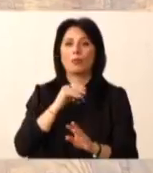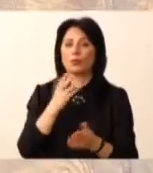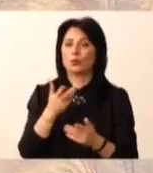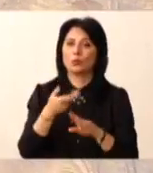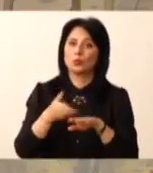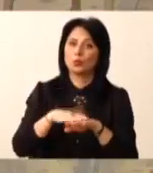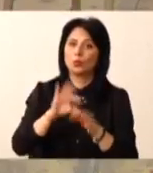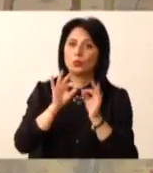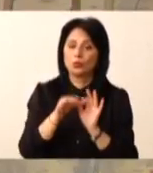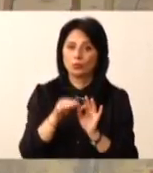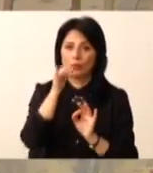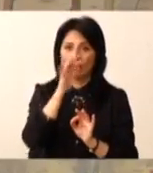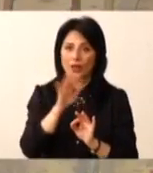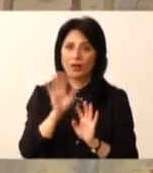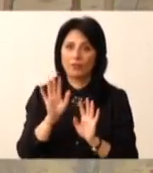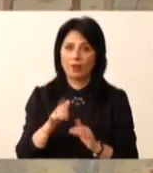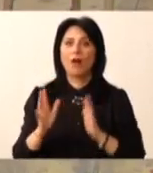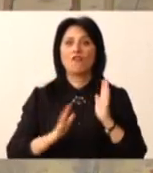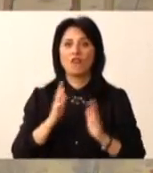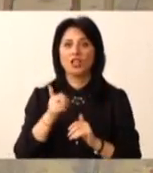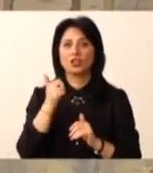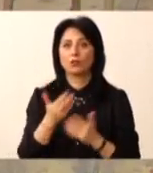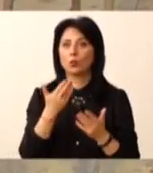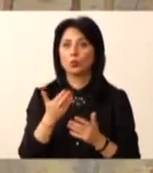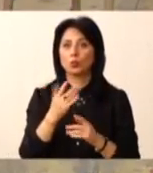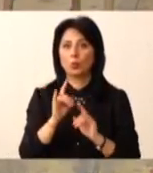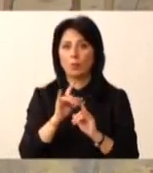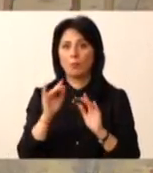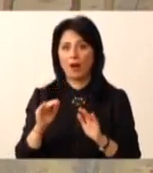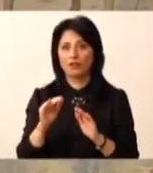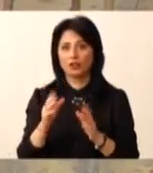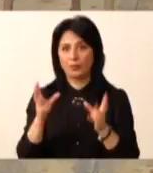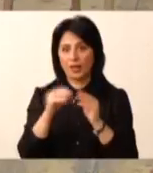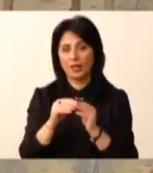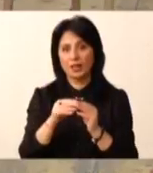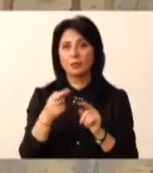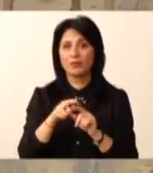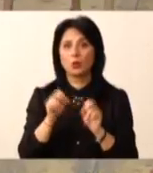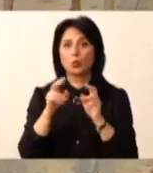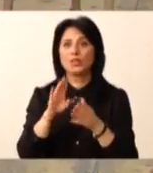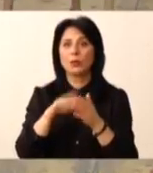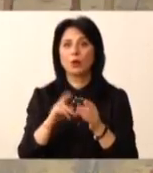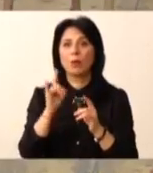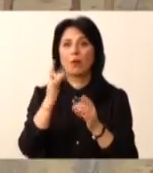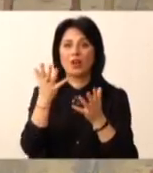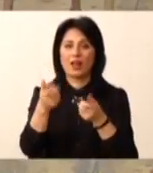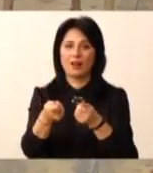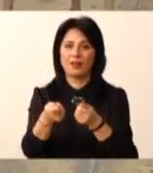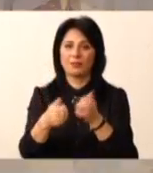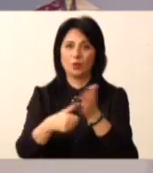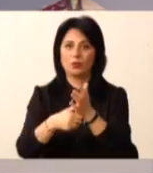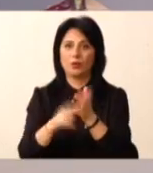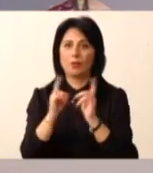ეს იქნება ერთი სხვა ძალიან კარგი კარდიო ვარჯიში. თუ თქვენ ბავშვებს დაიხმარებთ, უბრალოდ აუცილებლად უსაფრთხოებისთვის ბავშვს მოკიდეთ ხელი,